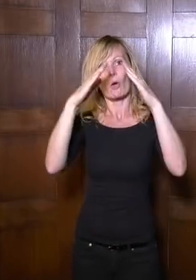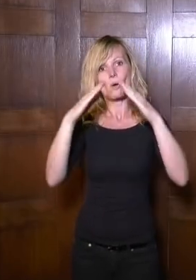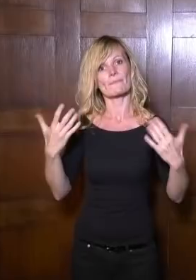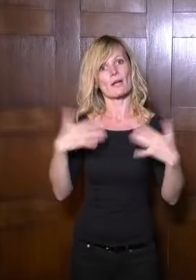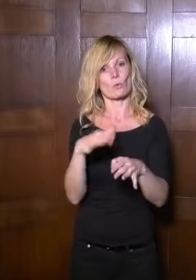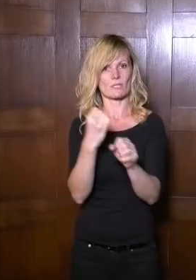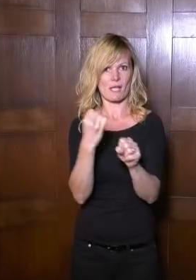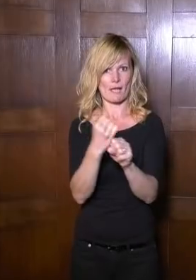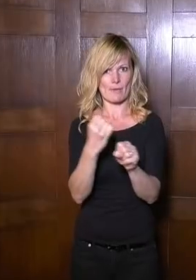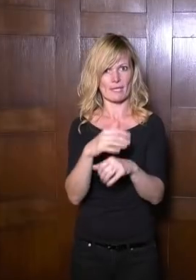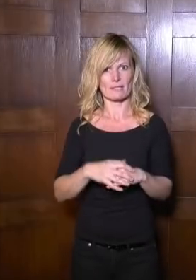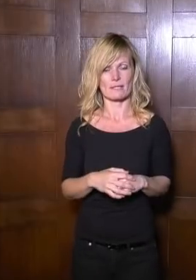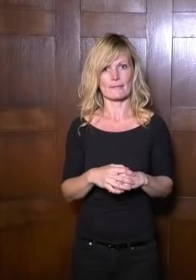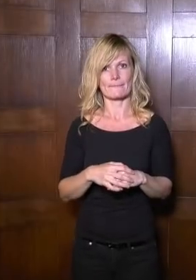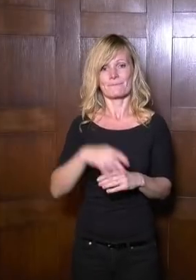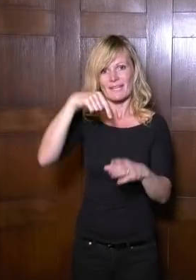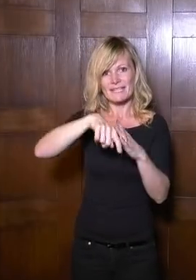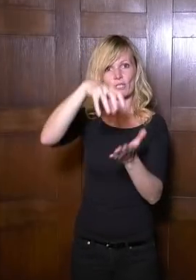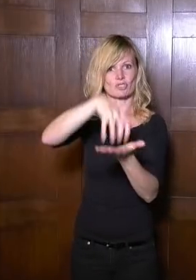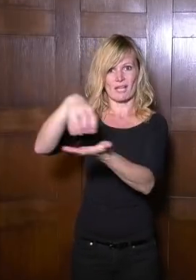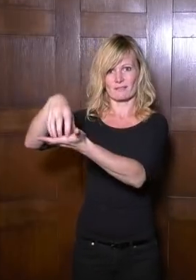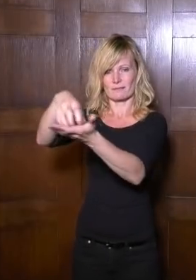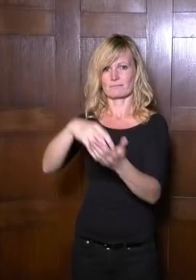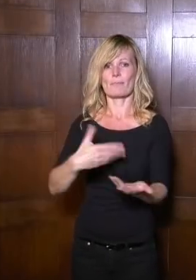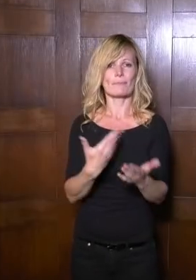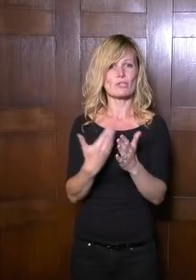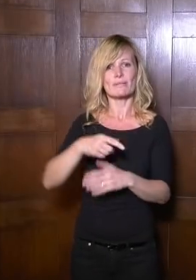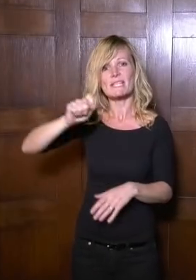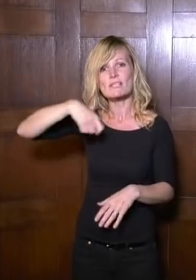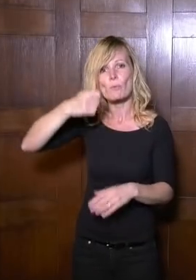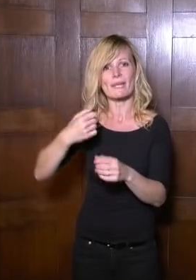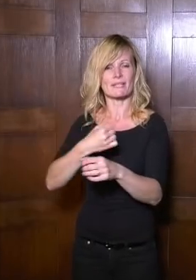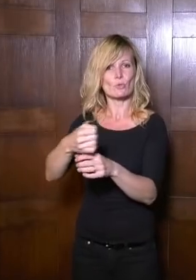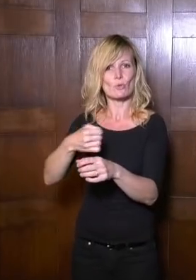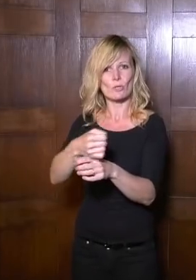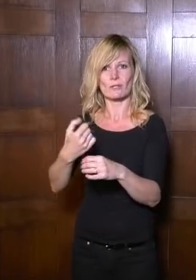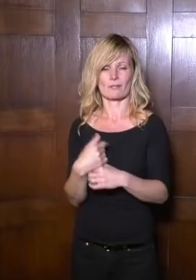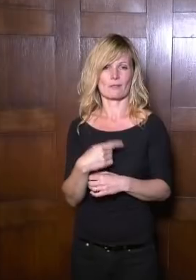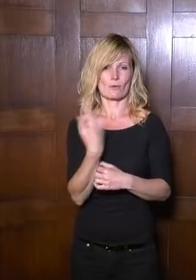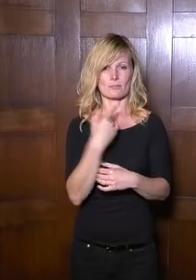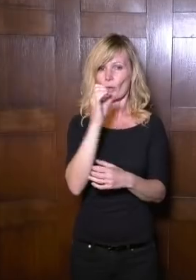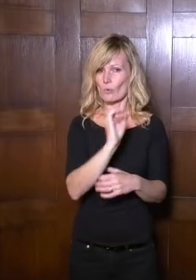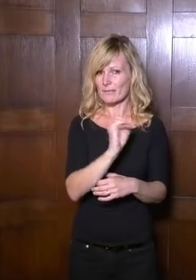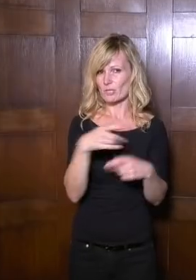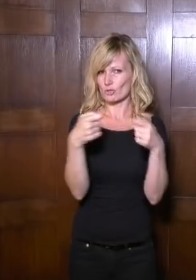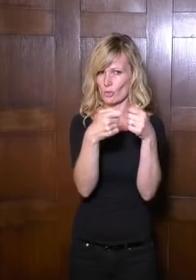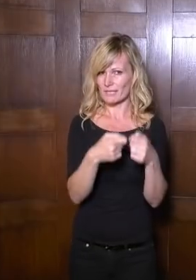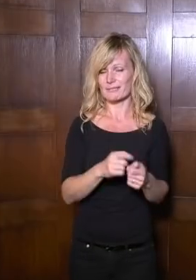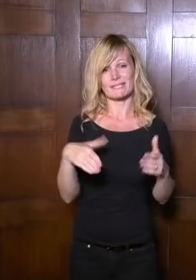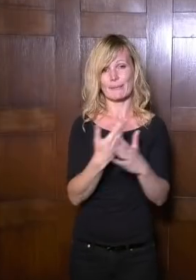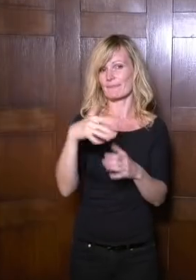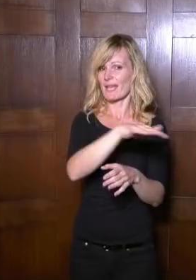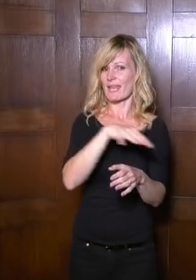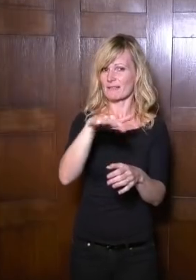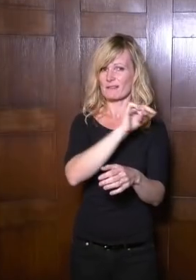in den Städten, in den Bereich Suppenküchenarbeit, in unsere ökumenischen Kontakte. Es gibt ja Länder, denen es weitaus